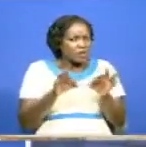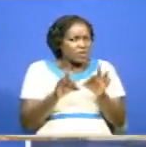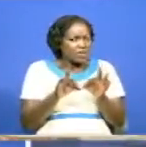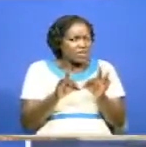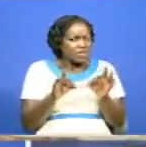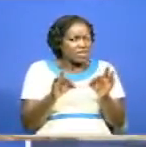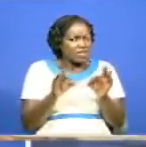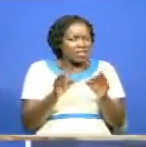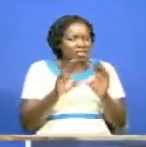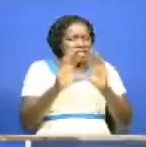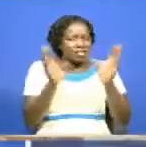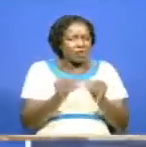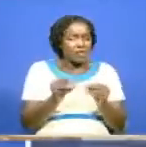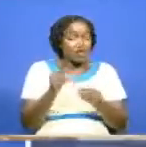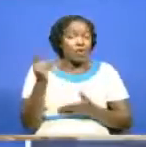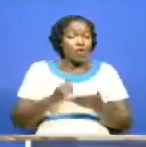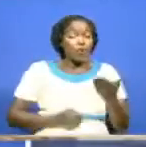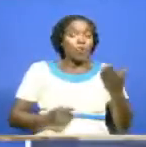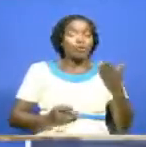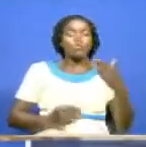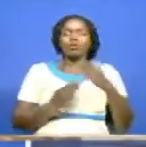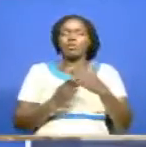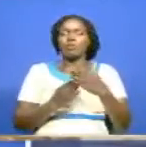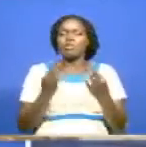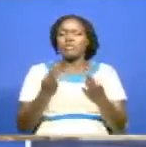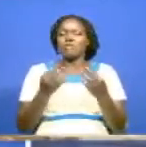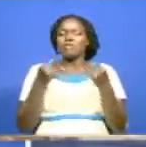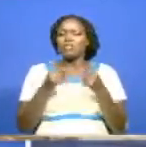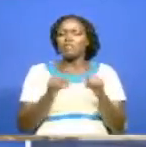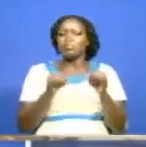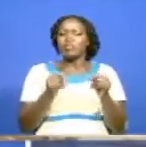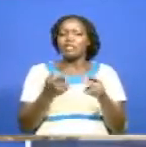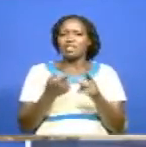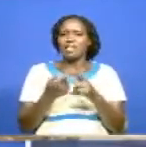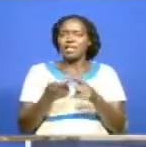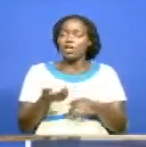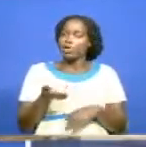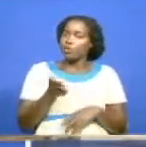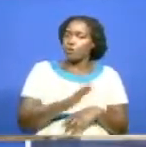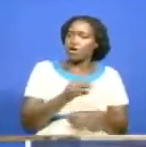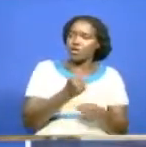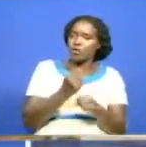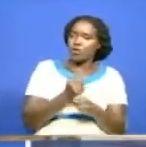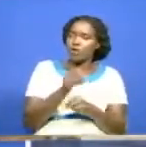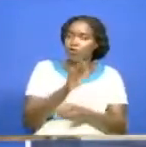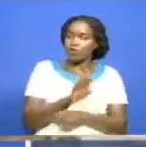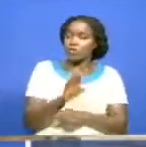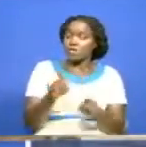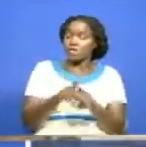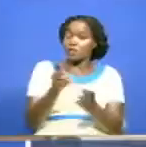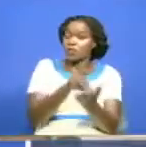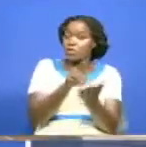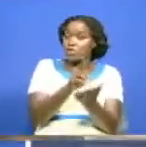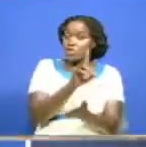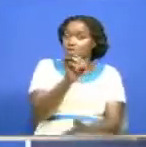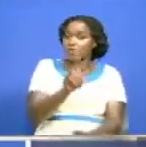ni matakwa gani yale makuu ambayo mnataka yakitekelezwa? Labda hayo mtalegeza msimamo wenu na mrudi kazini kama vile madaktari